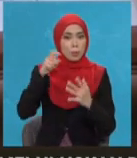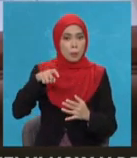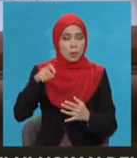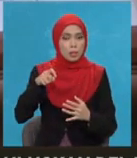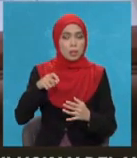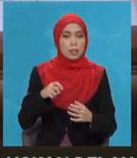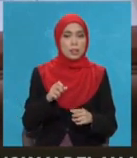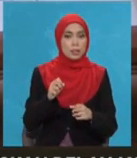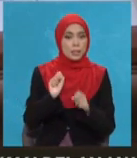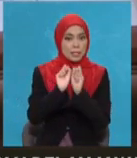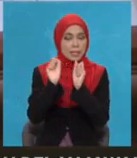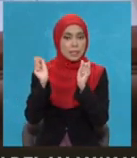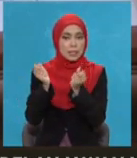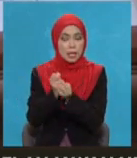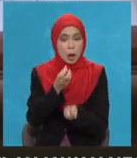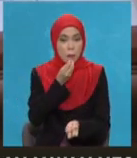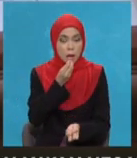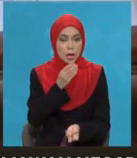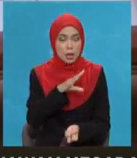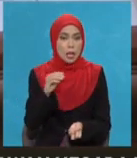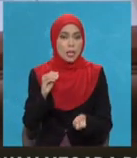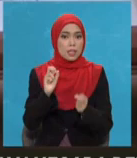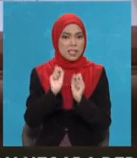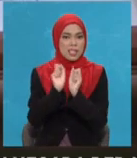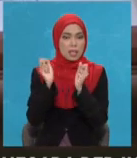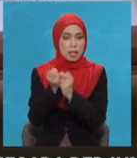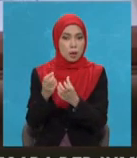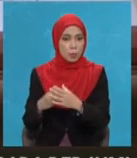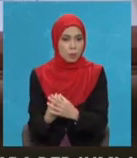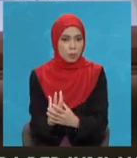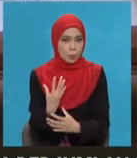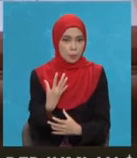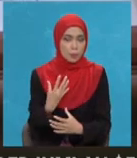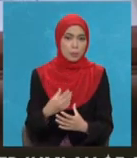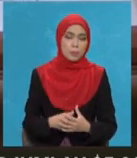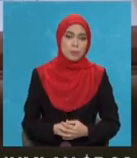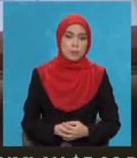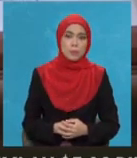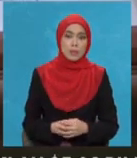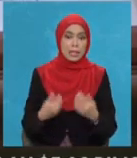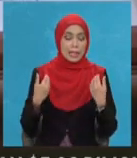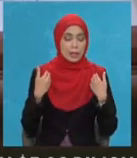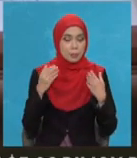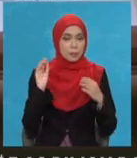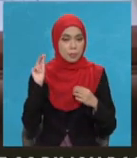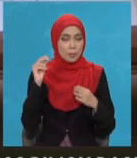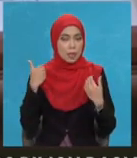dan sektor pembangunan juga telah dikenal pasti bagi bencana lebih banyak aktivitas